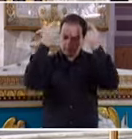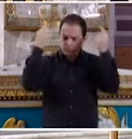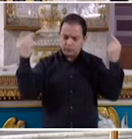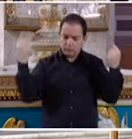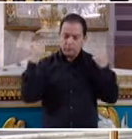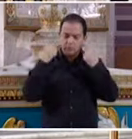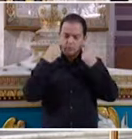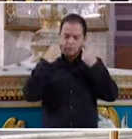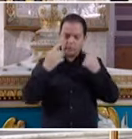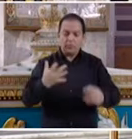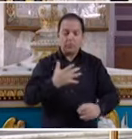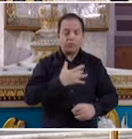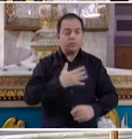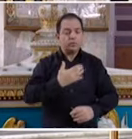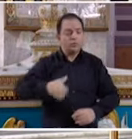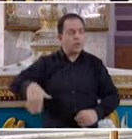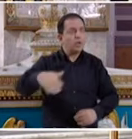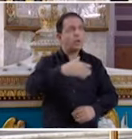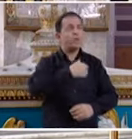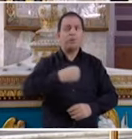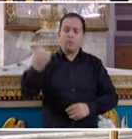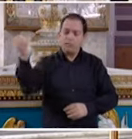πρέσβευε Χριστό το Θεό,